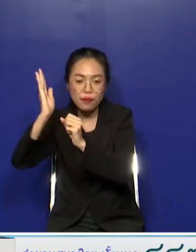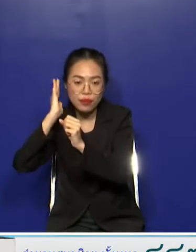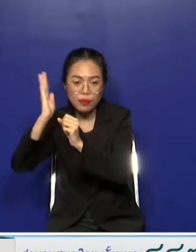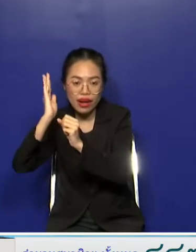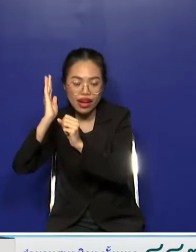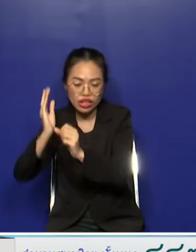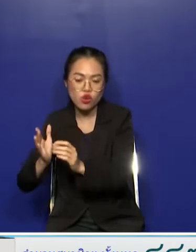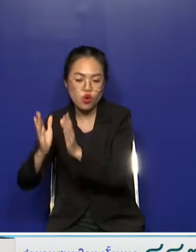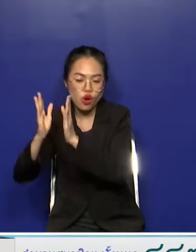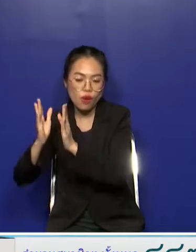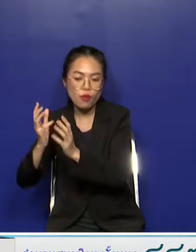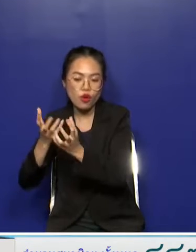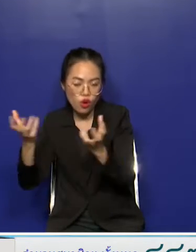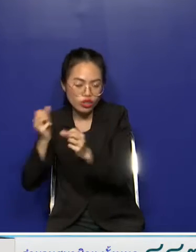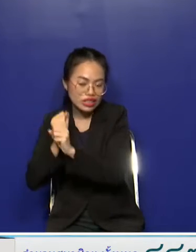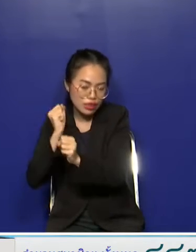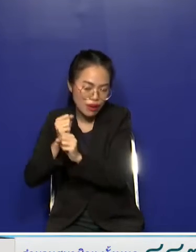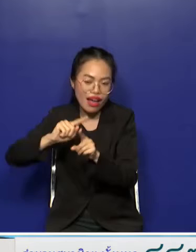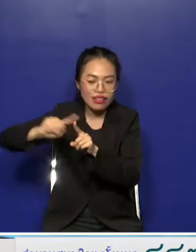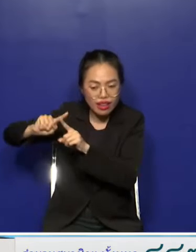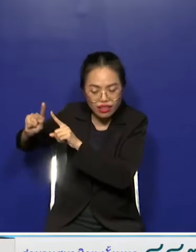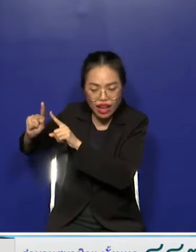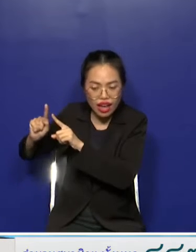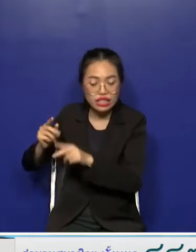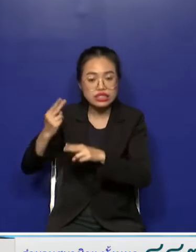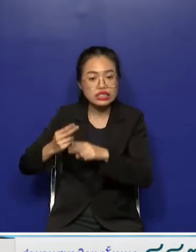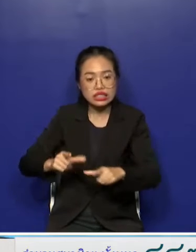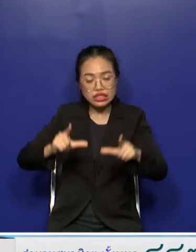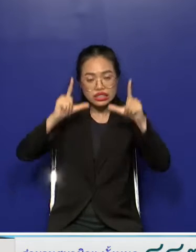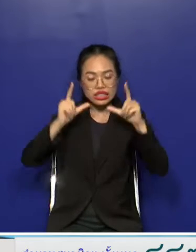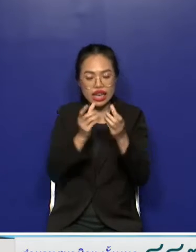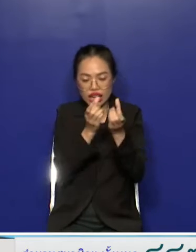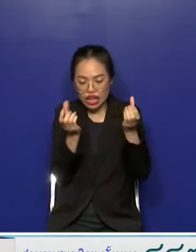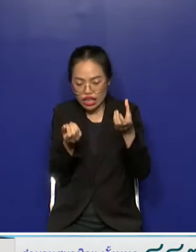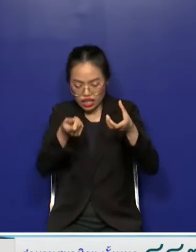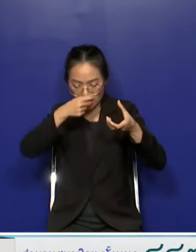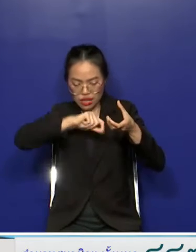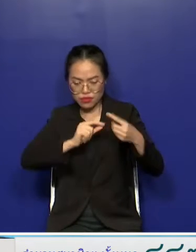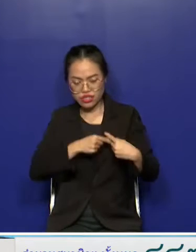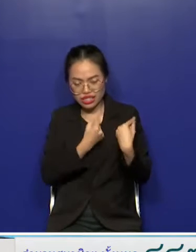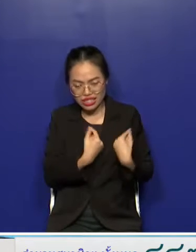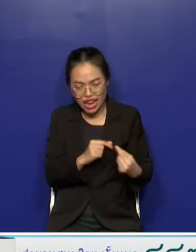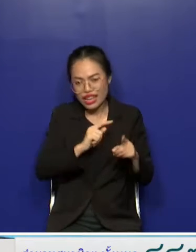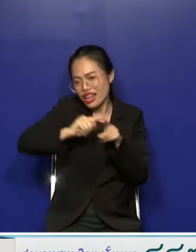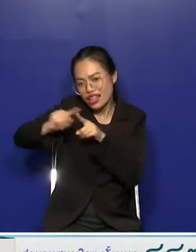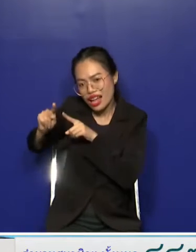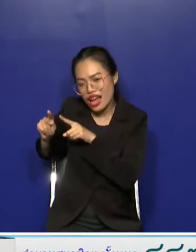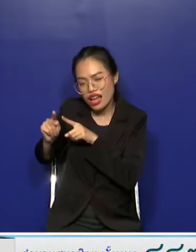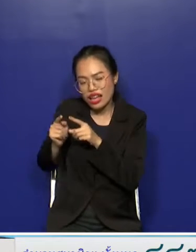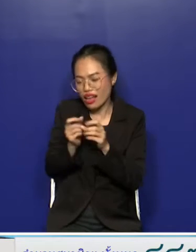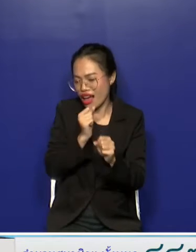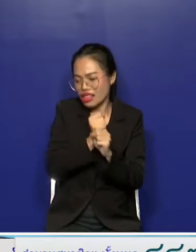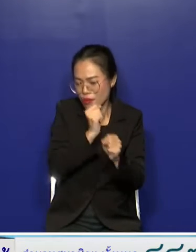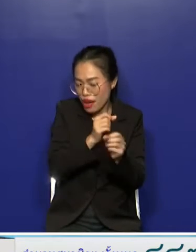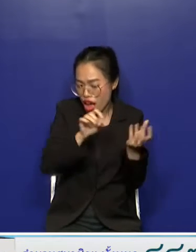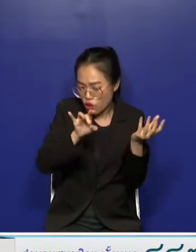งานของผู้สมัครรับเรือกตั้งชื่อเสียงของเขากุธรรม จริยธรมของเขาผลงานของเขาแต่วันนี้ครั